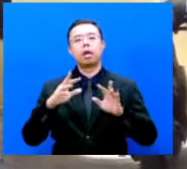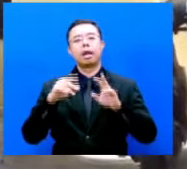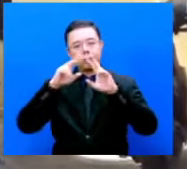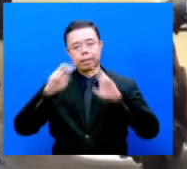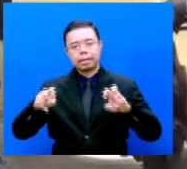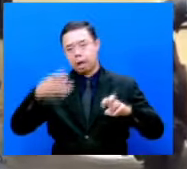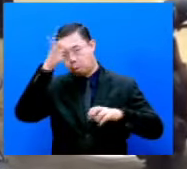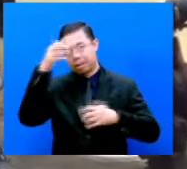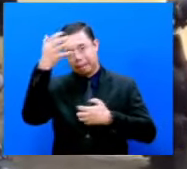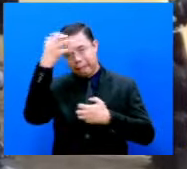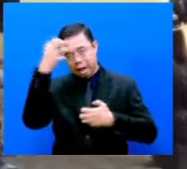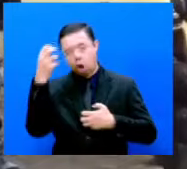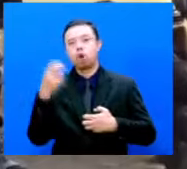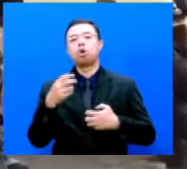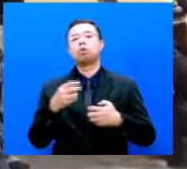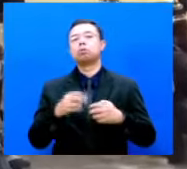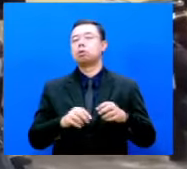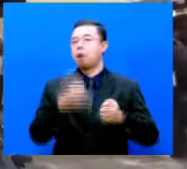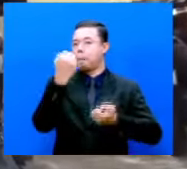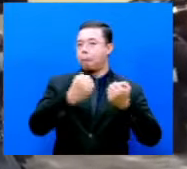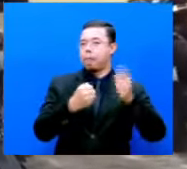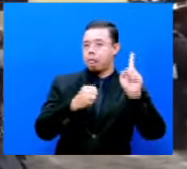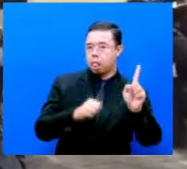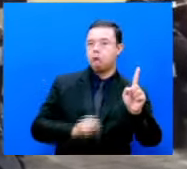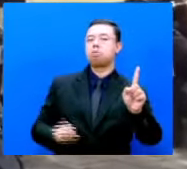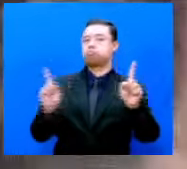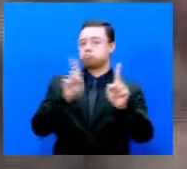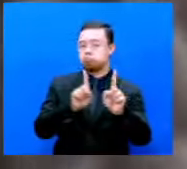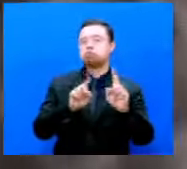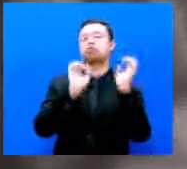kecelakaan ini ditangani Polres Maros dan kedua belah pihak bersepakat untuk berdamai.